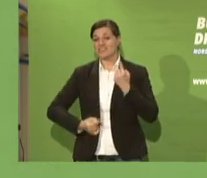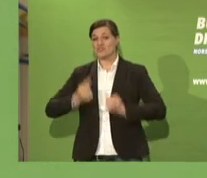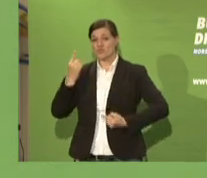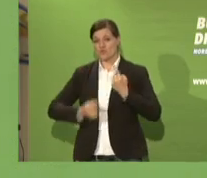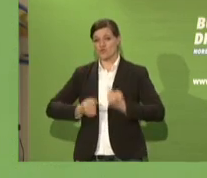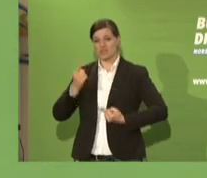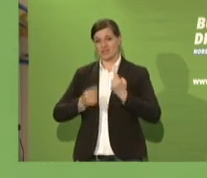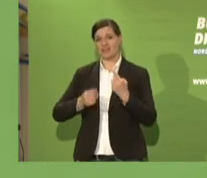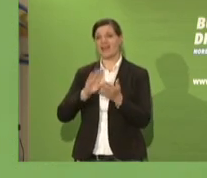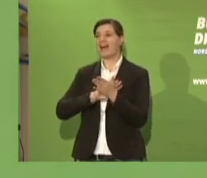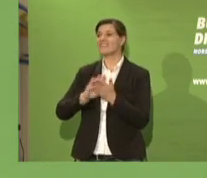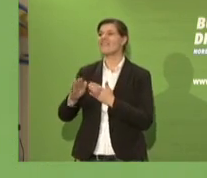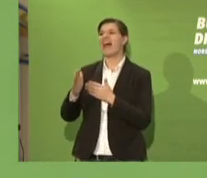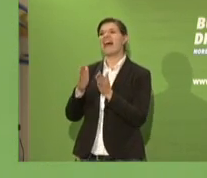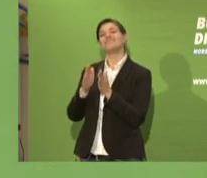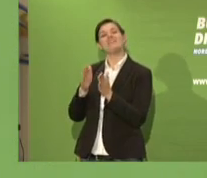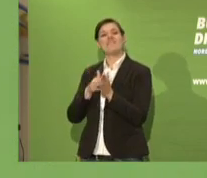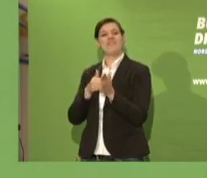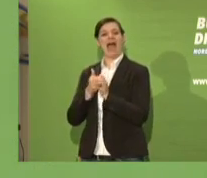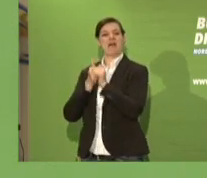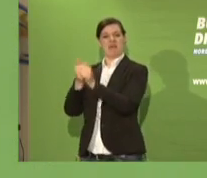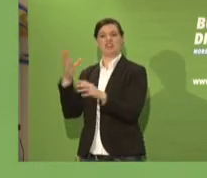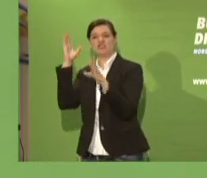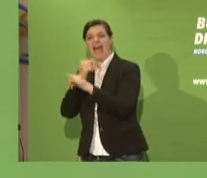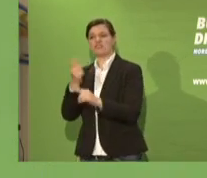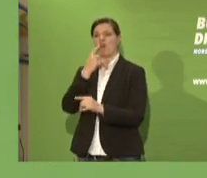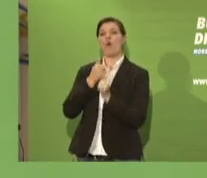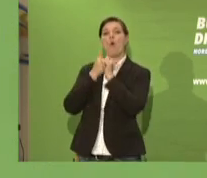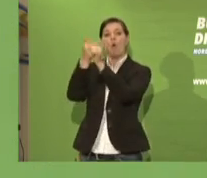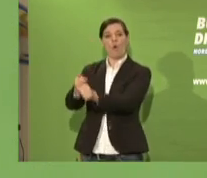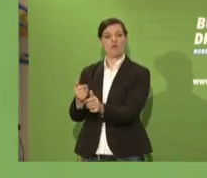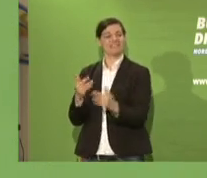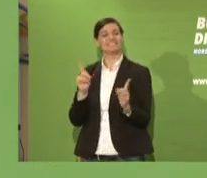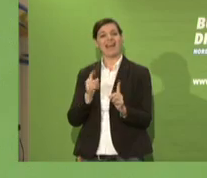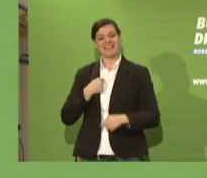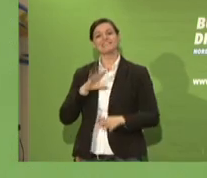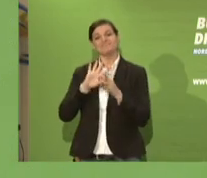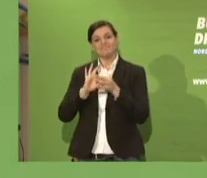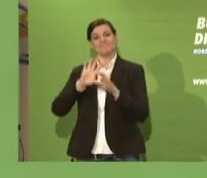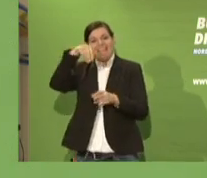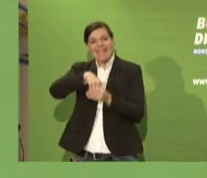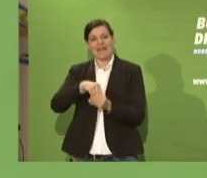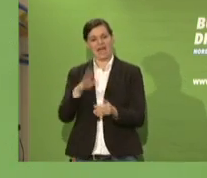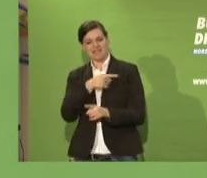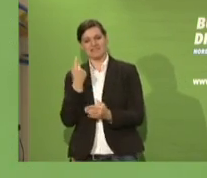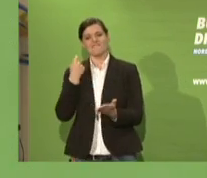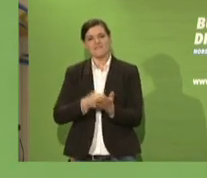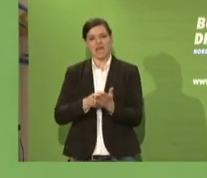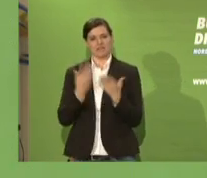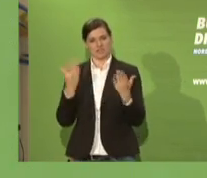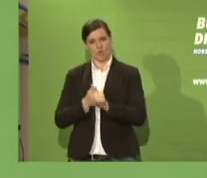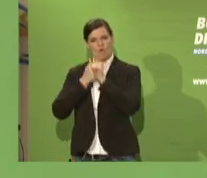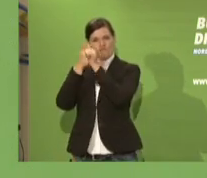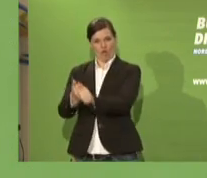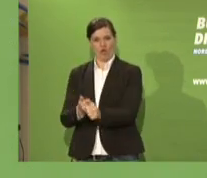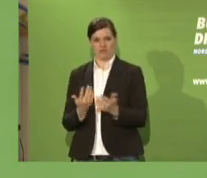entlang einer Farbenlehre, sondern der erläuft entlang unserer Inhalte und Werte. Und dafür wollen und müssen